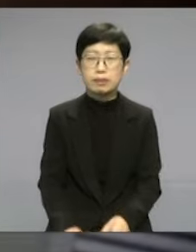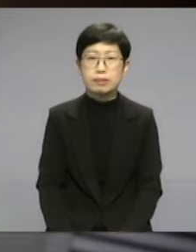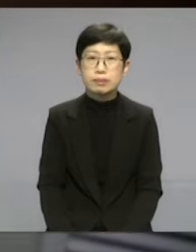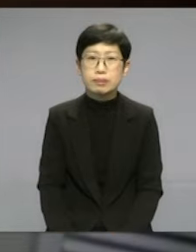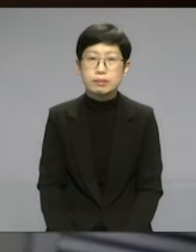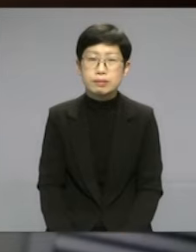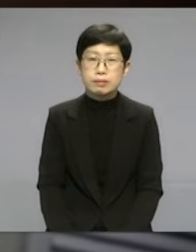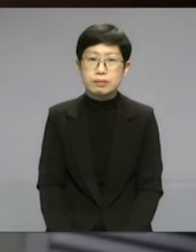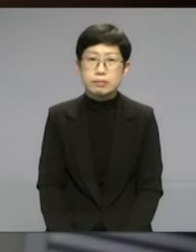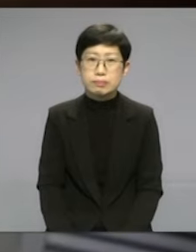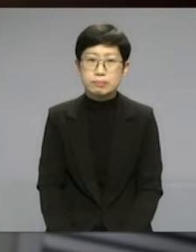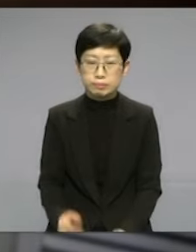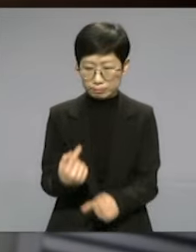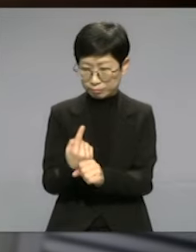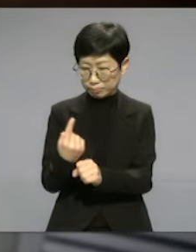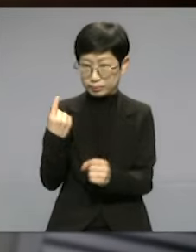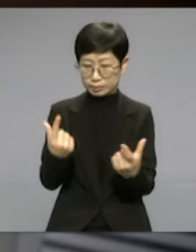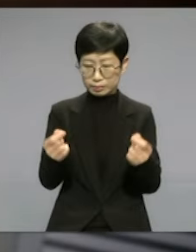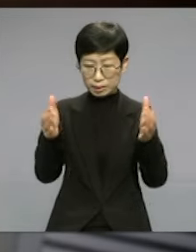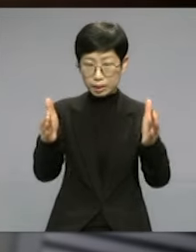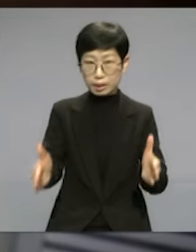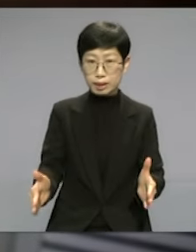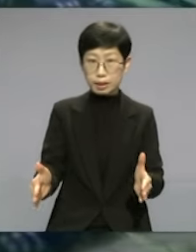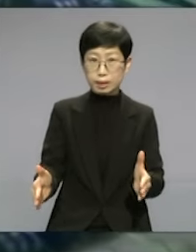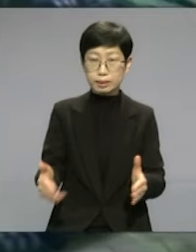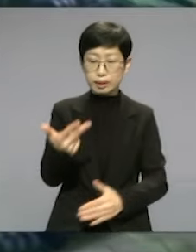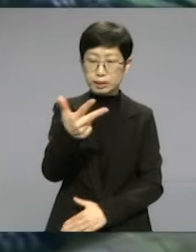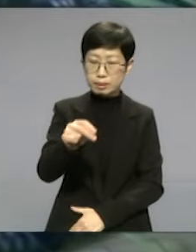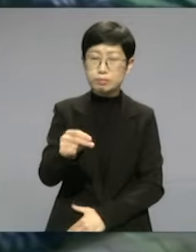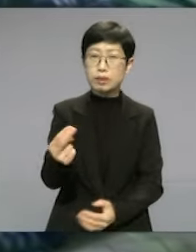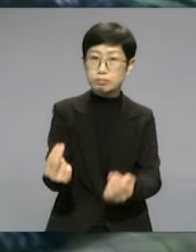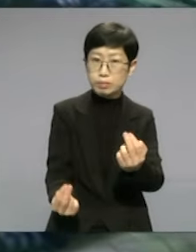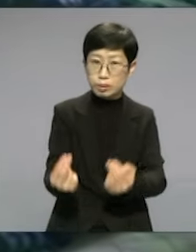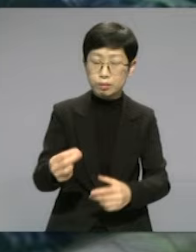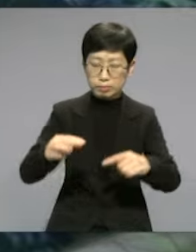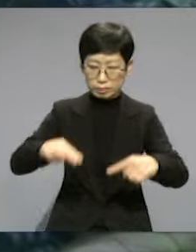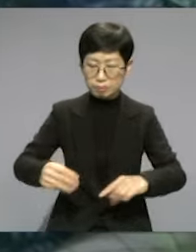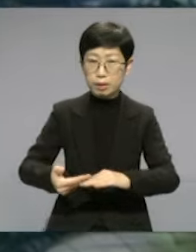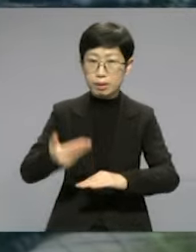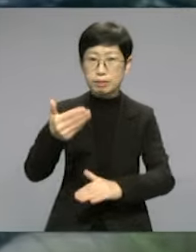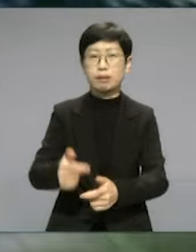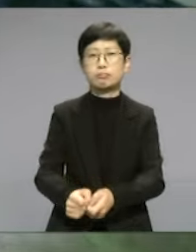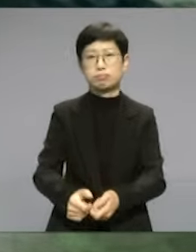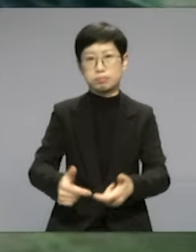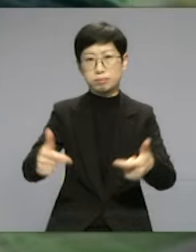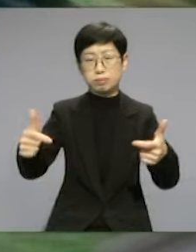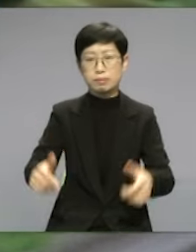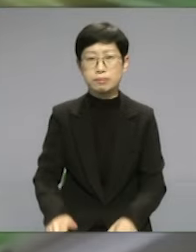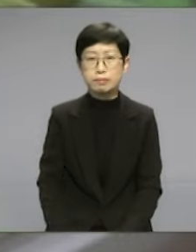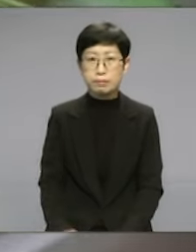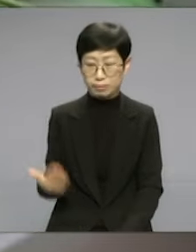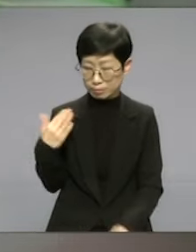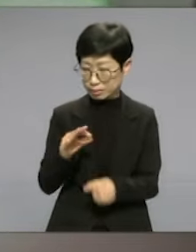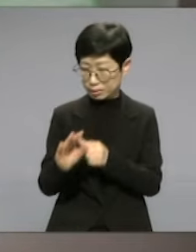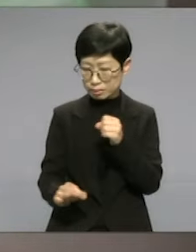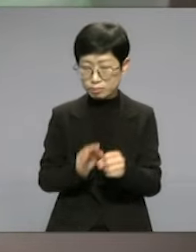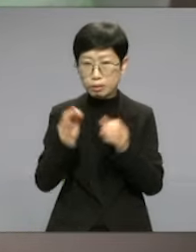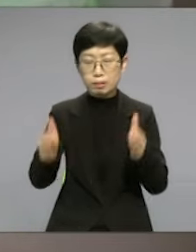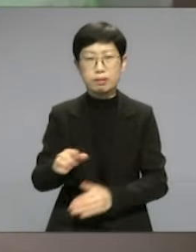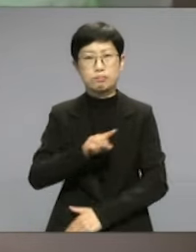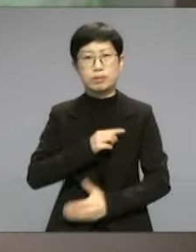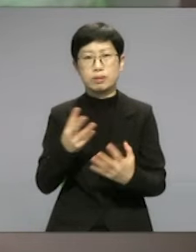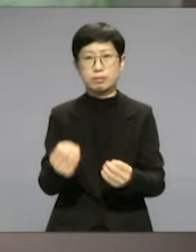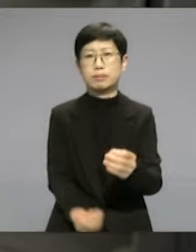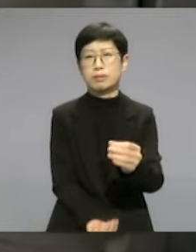보고됐는데, 지난해 같은 기간 약 7만 건보다 3배 이상 많고, 최근 10년간